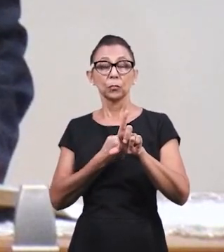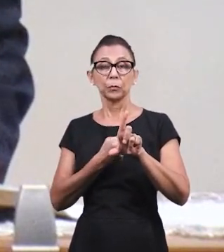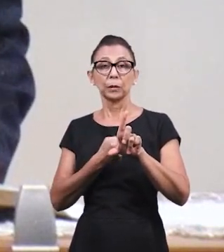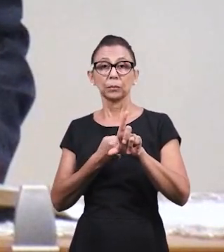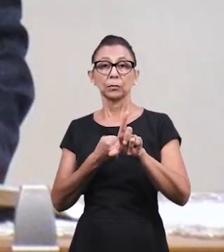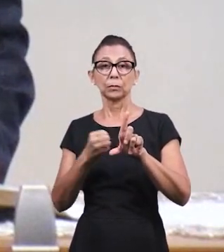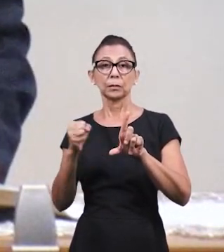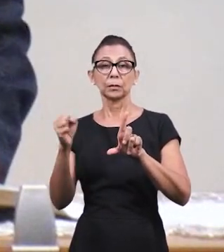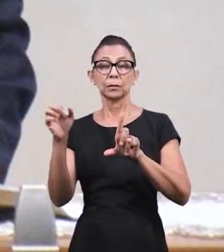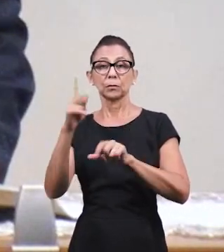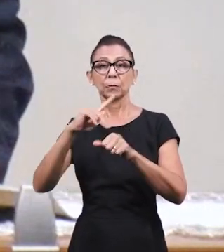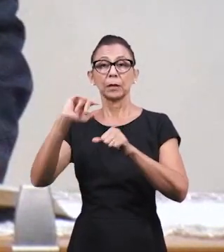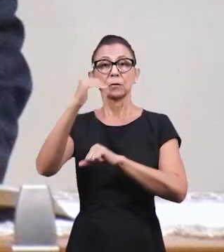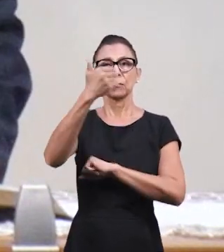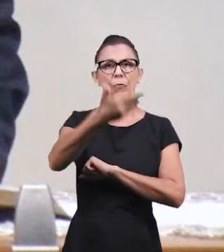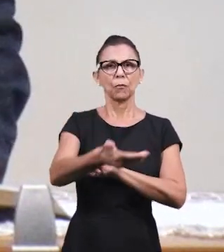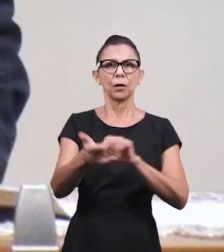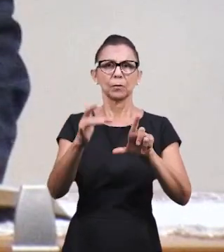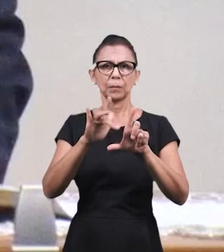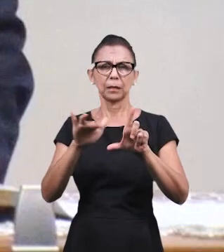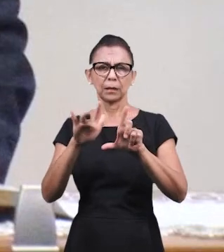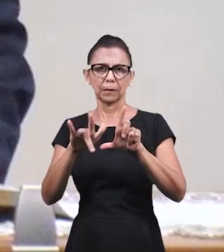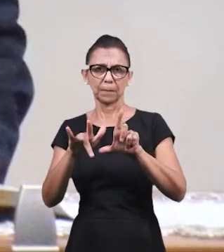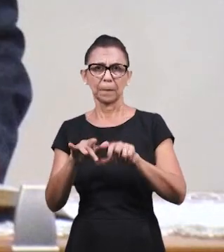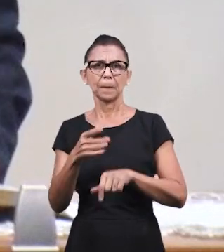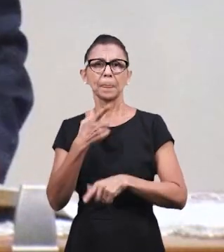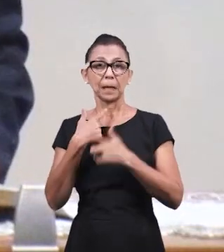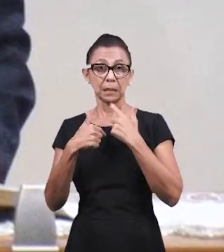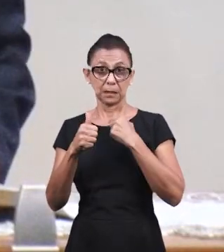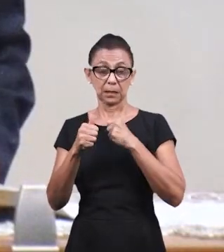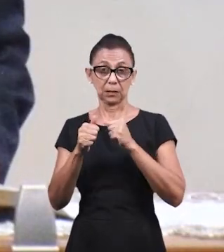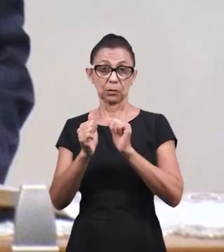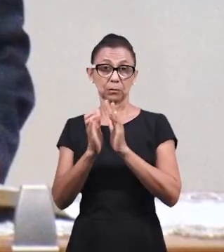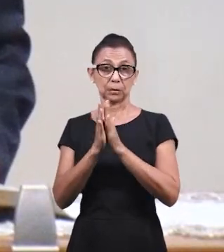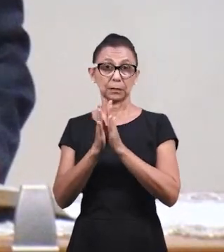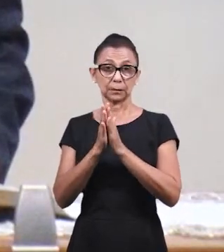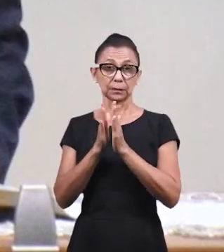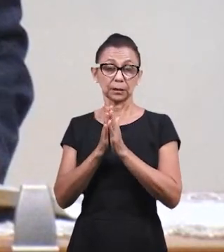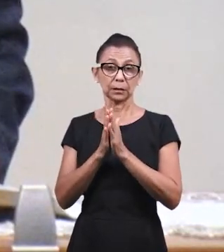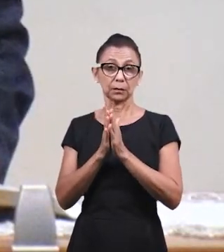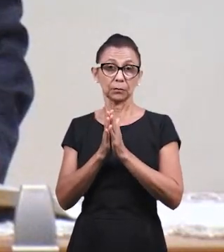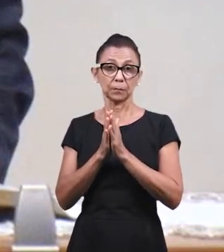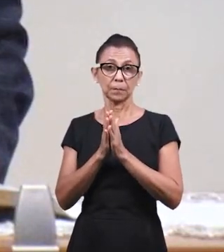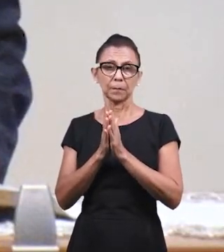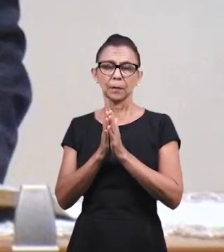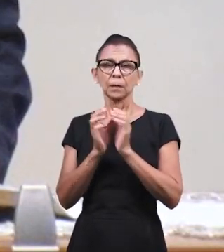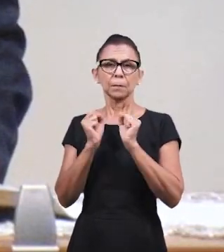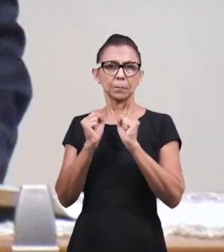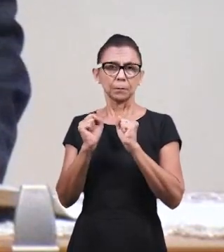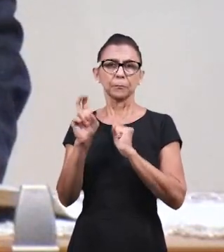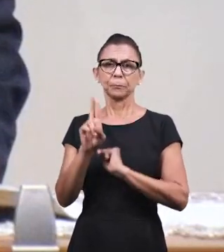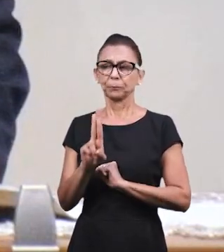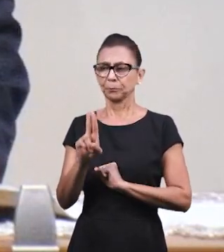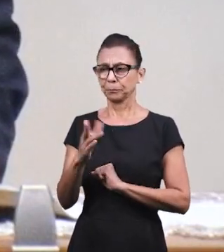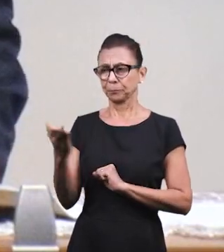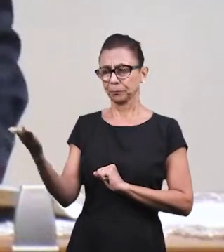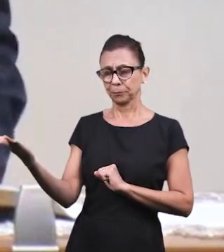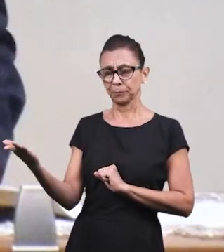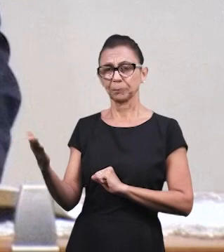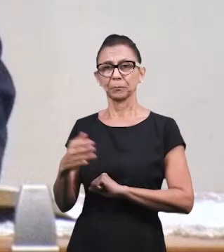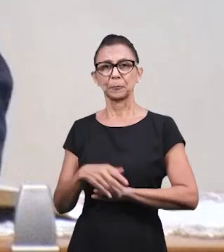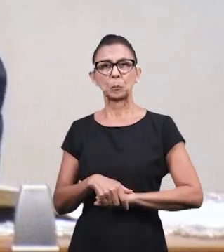телефона приложение отца по которому наши братья и сестры которые живут за рубежом